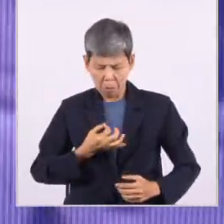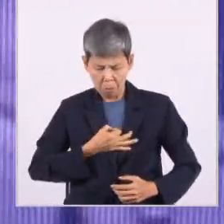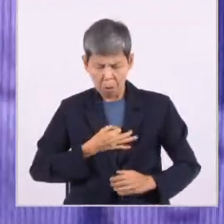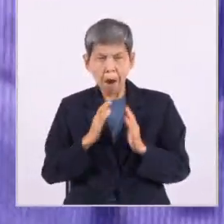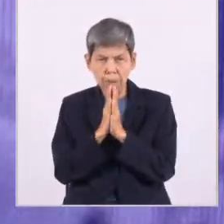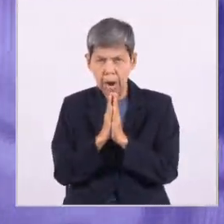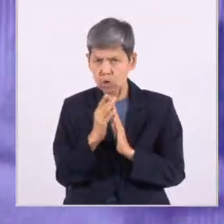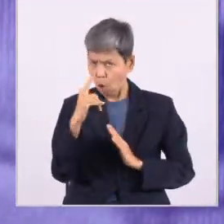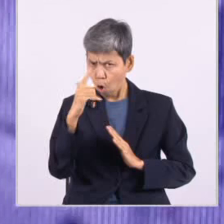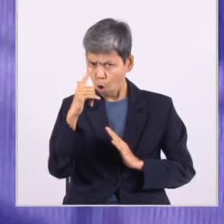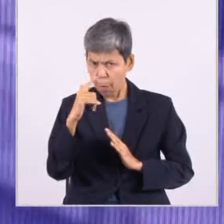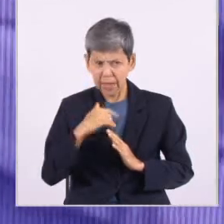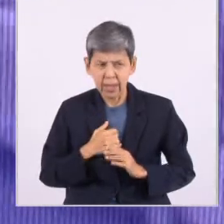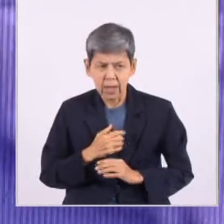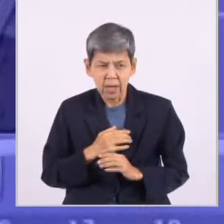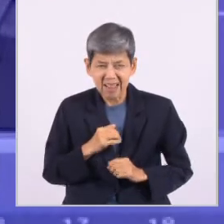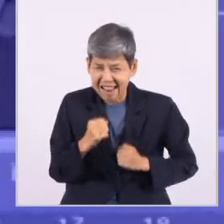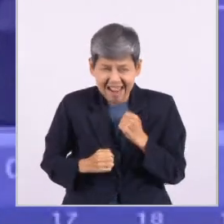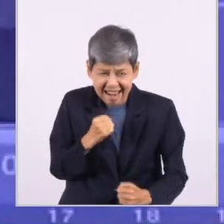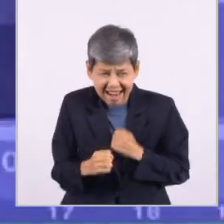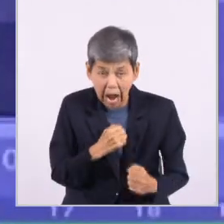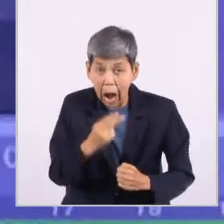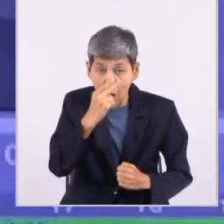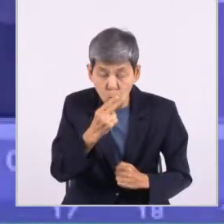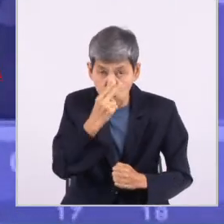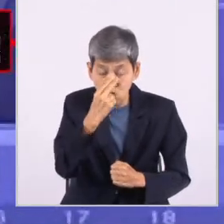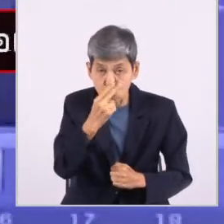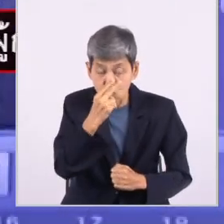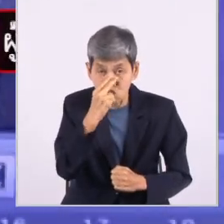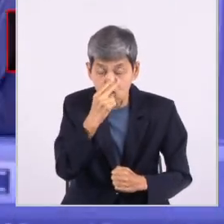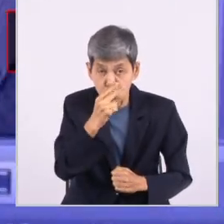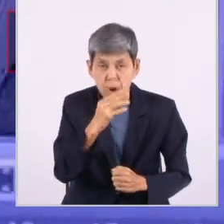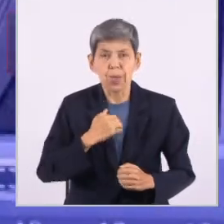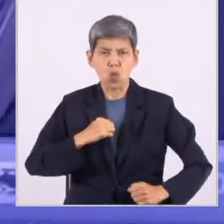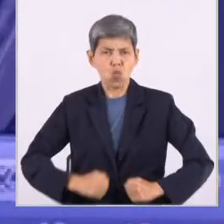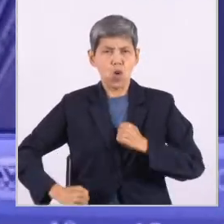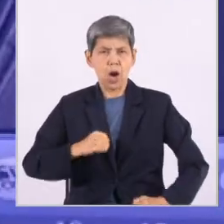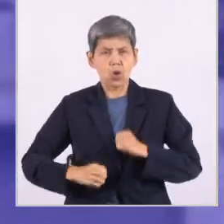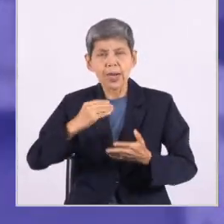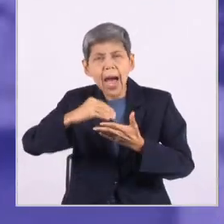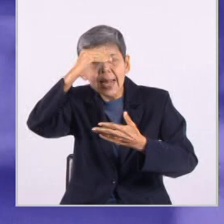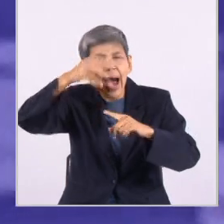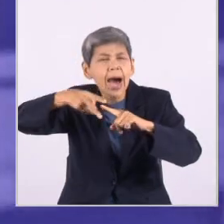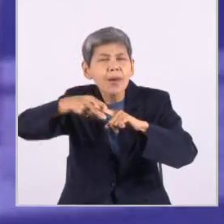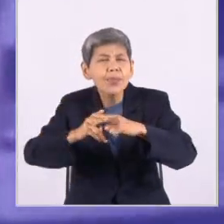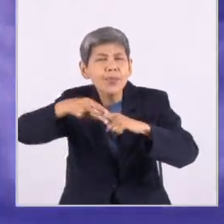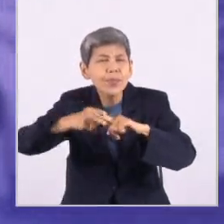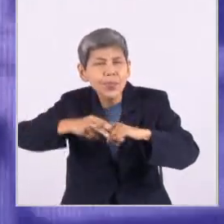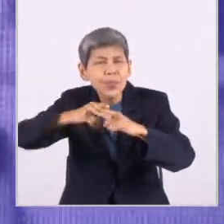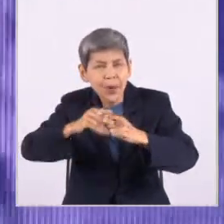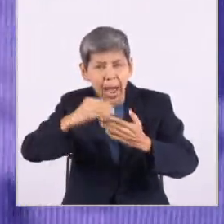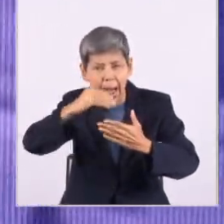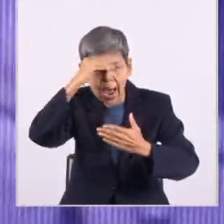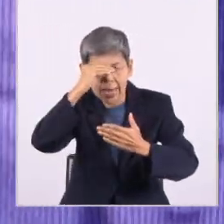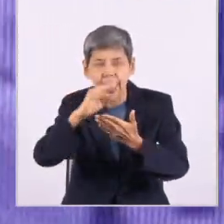องค์หนึ่งนี่แล้วก็วิ่งไปคลิปเหตุการณ์นี้เดี๋ยวเห็นนะคะว่ามีวัยรุ่นที่เป็นเด็กอาชีวะน่ะค่ะน้องช่างอาชีวะ